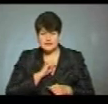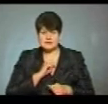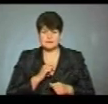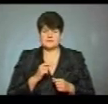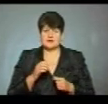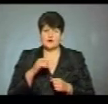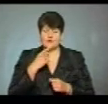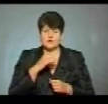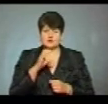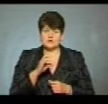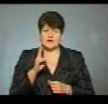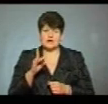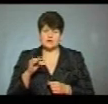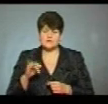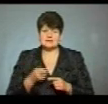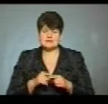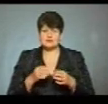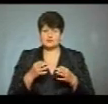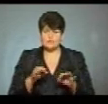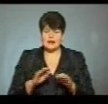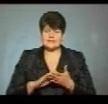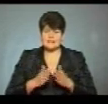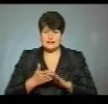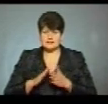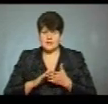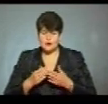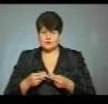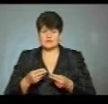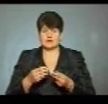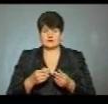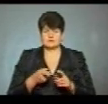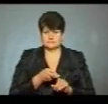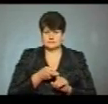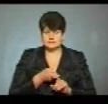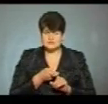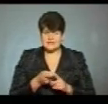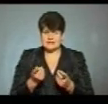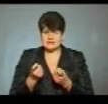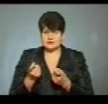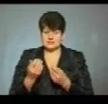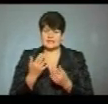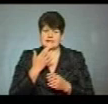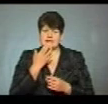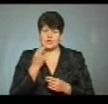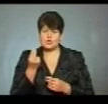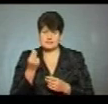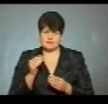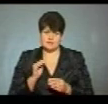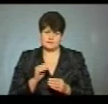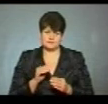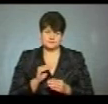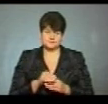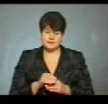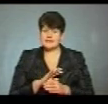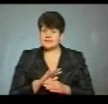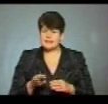Соні Крайчової, це дозволяє налагодити нові ділові контакти та залучити в країну іноземні інвестиції.